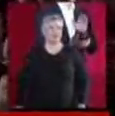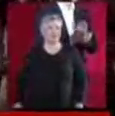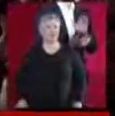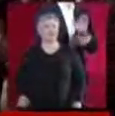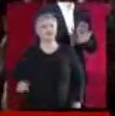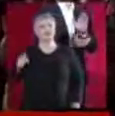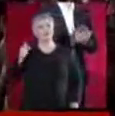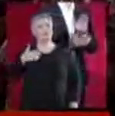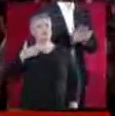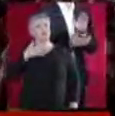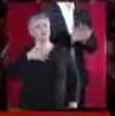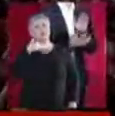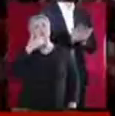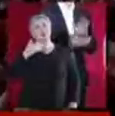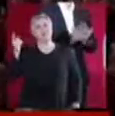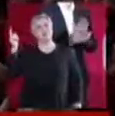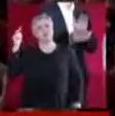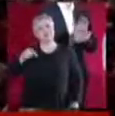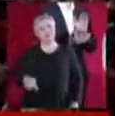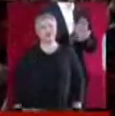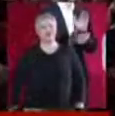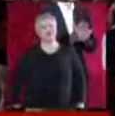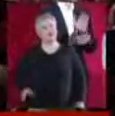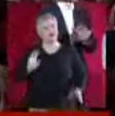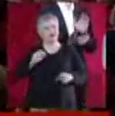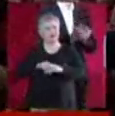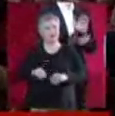ευρώπη δεν υπάρχουν σύνορα στους αγώνες